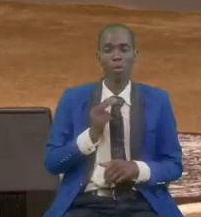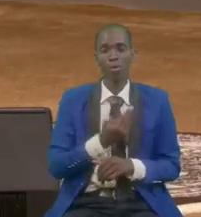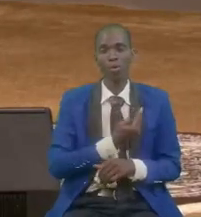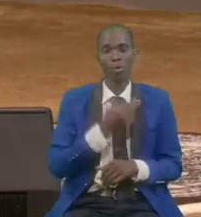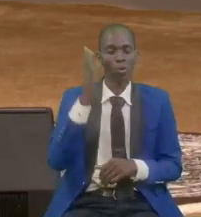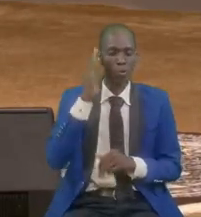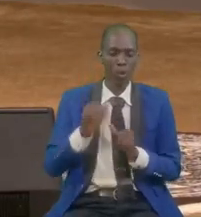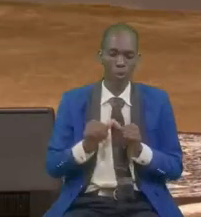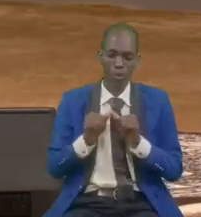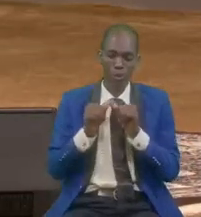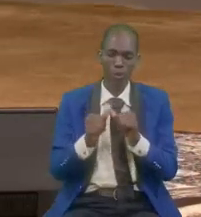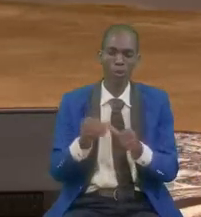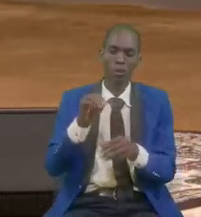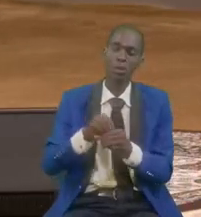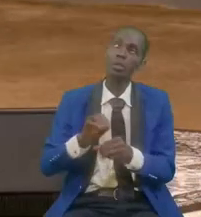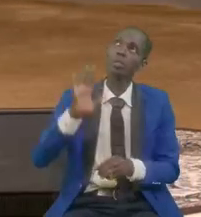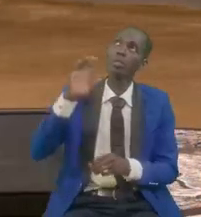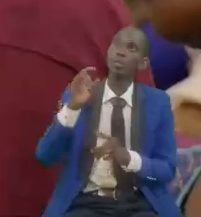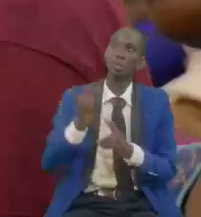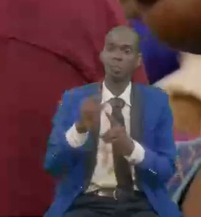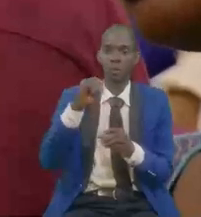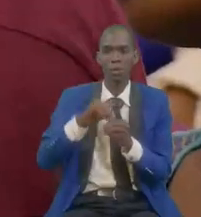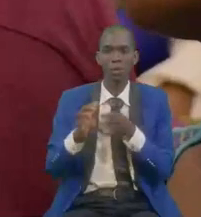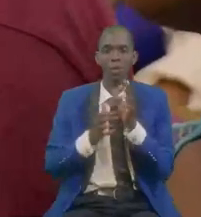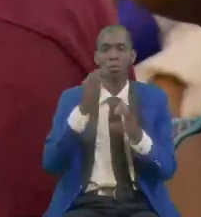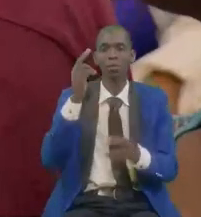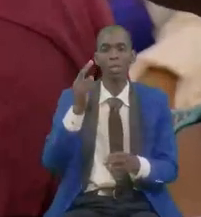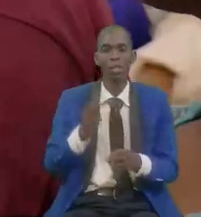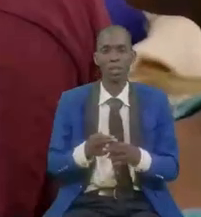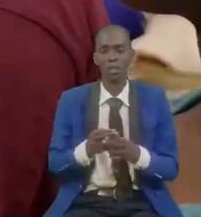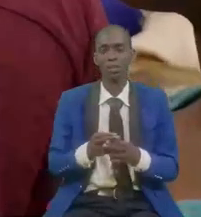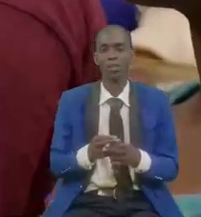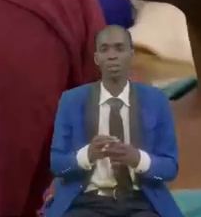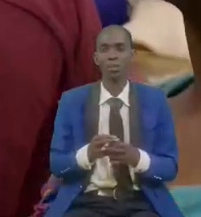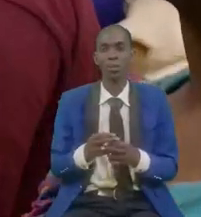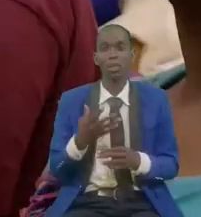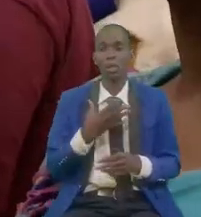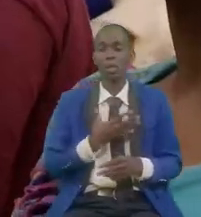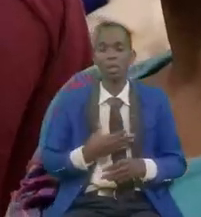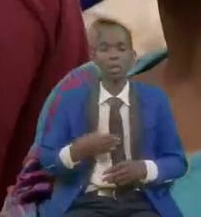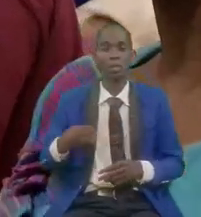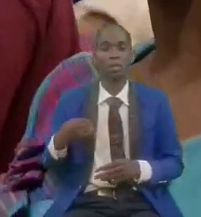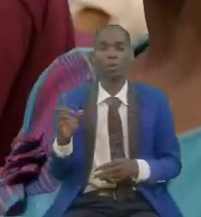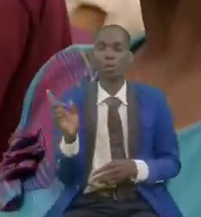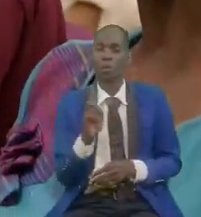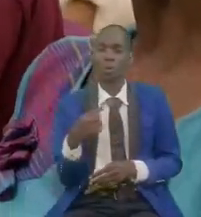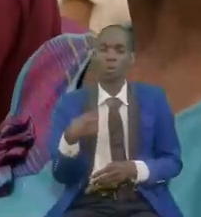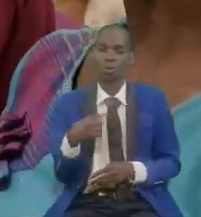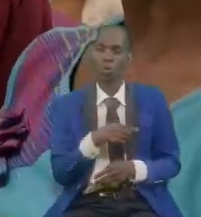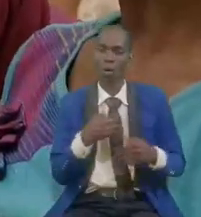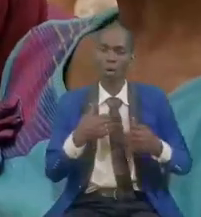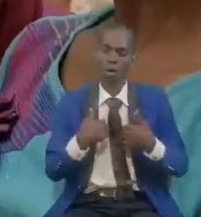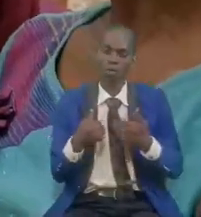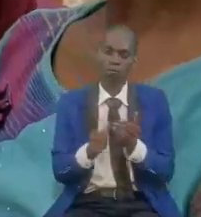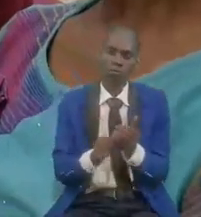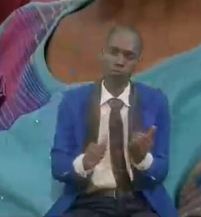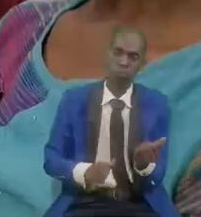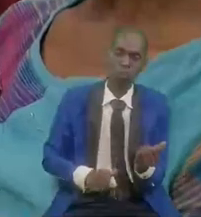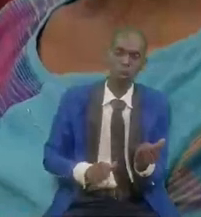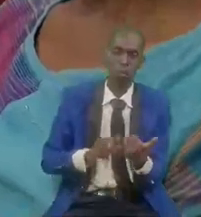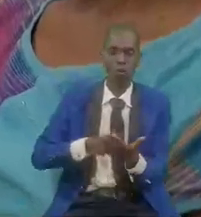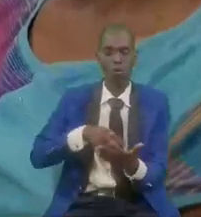demeure dans sa parole au nom de Jésus-Christ. Et là où nous manquons, là où